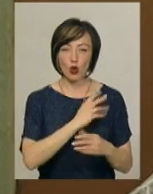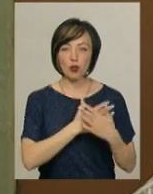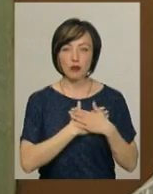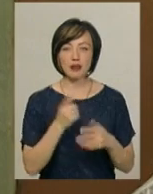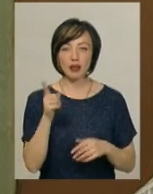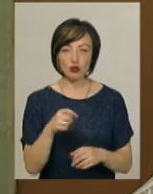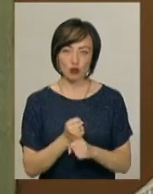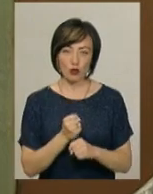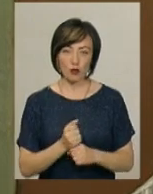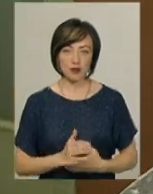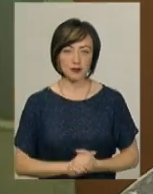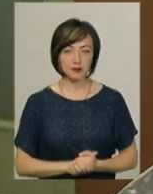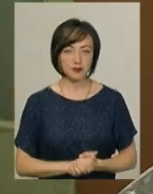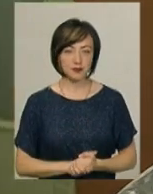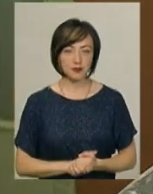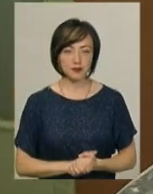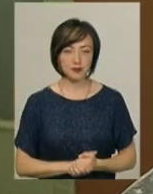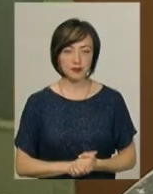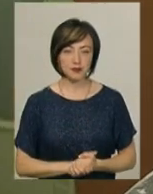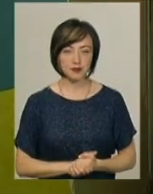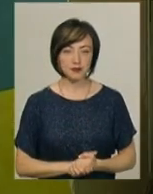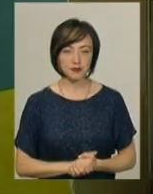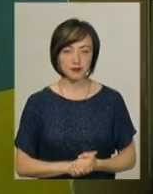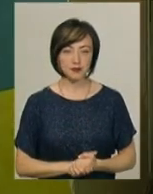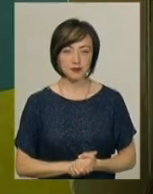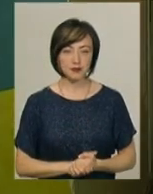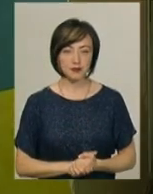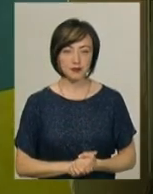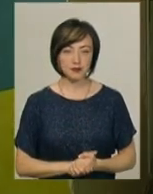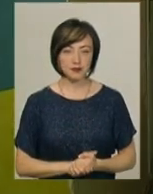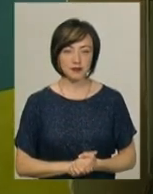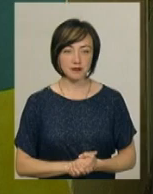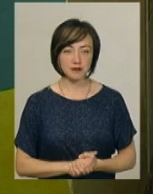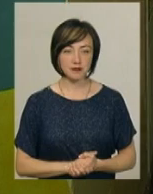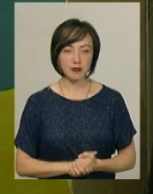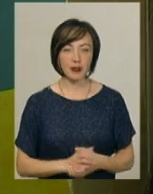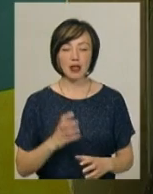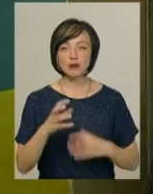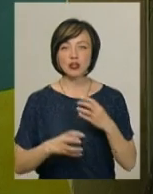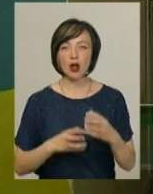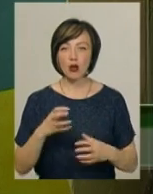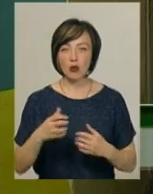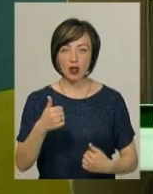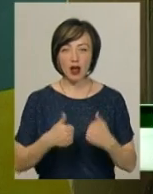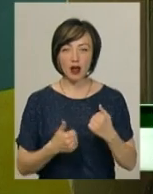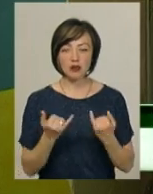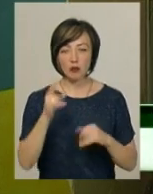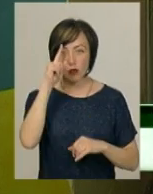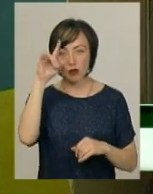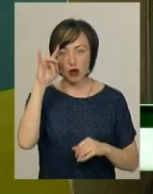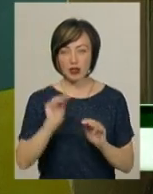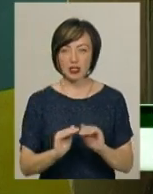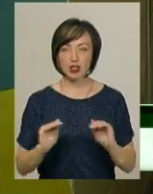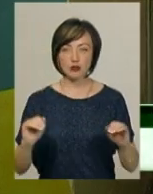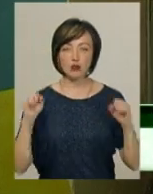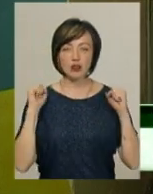те, що вони роблять. Любіть те, що вони роблять. Спортивний фітнес. На міжнародній арені нині надзвичайно популярний